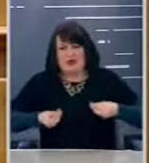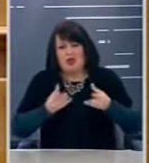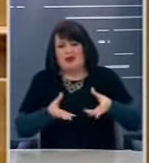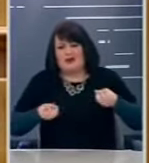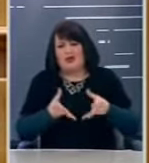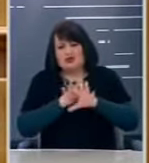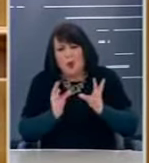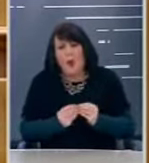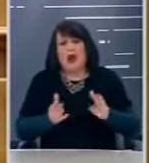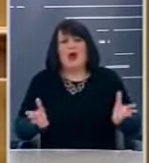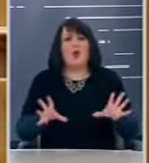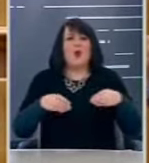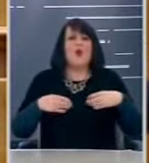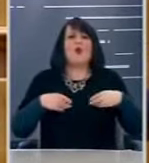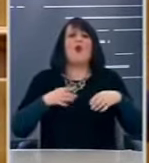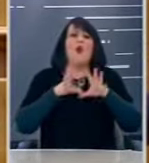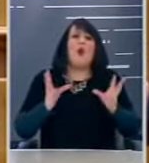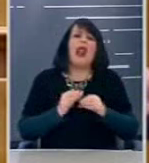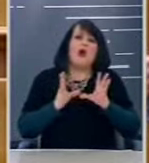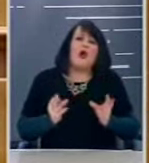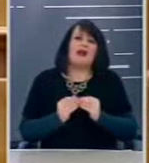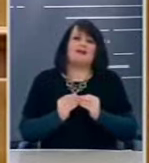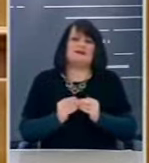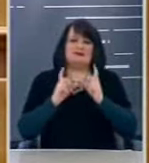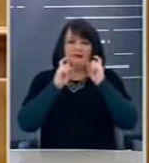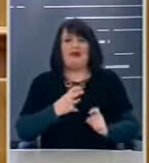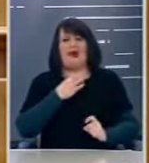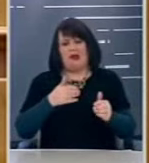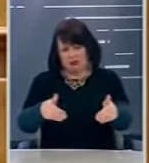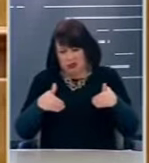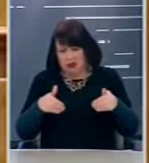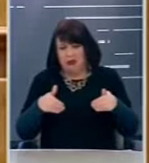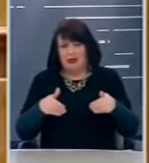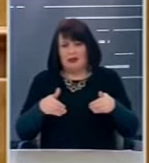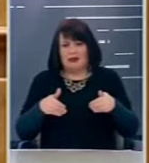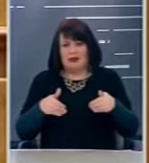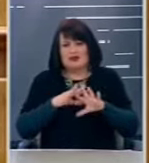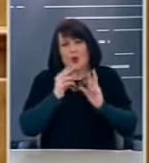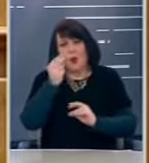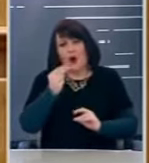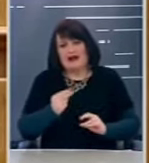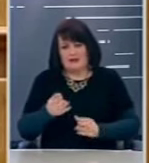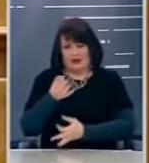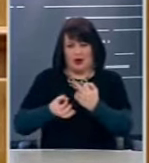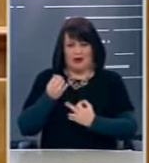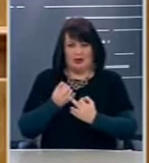όλα, ότι θα αναγκαστούμε σε μια άτακτη υποχώρηση σε όλα τα μέτωπα και ούτω